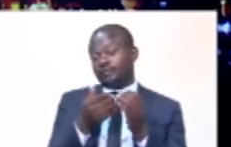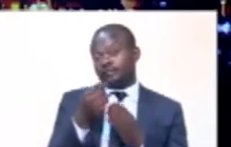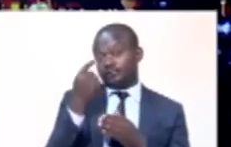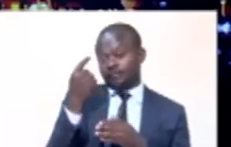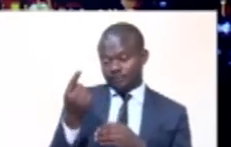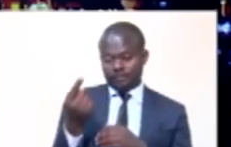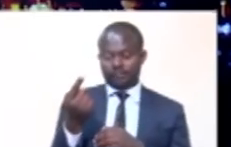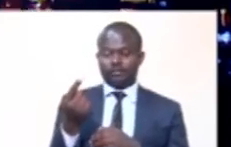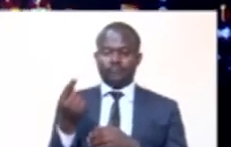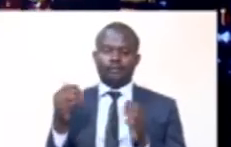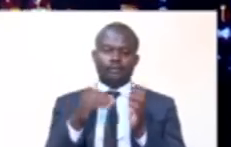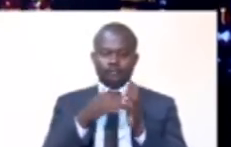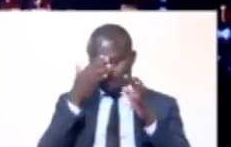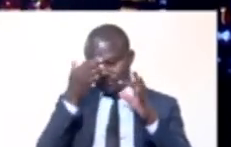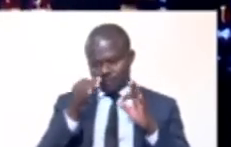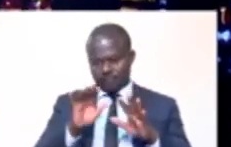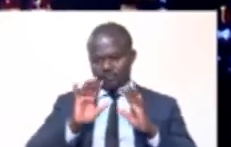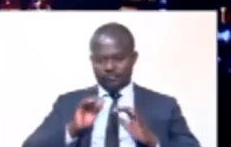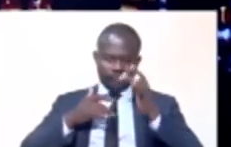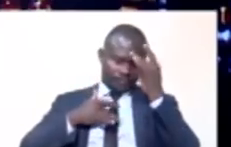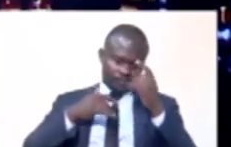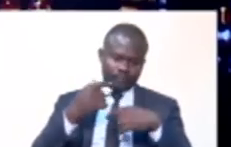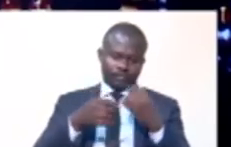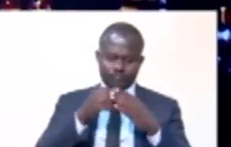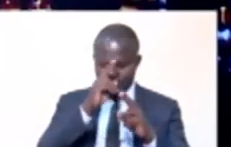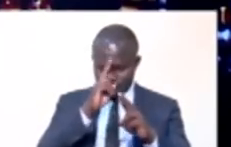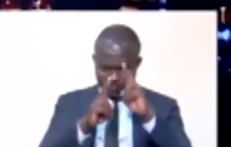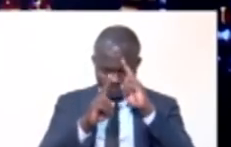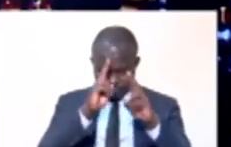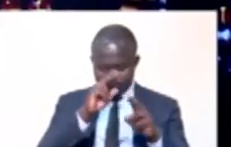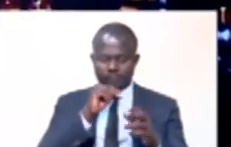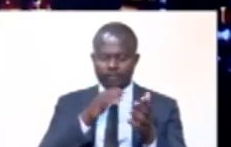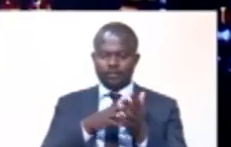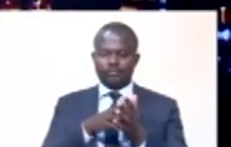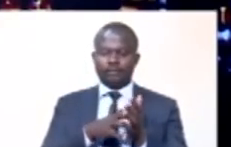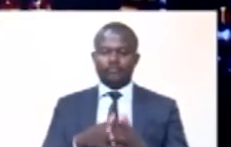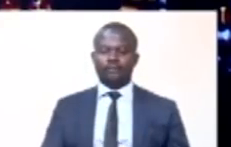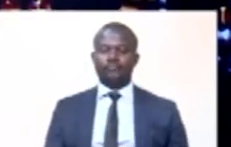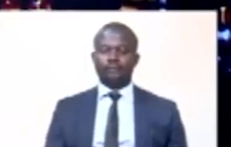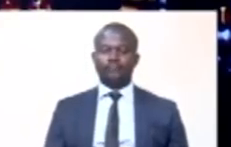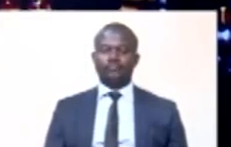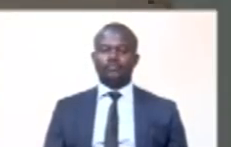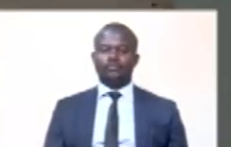COVID-19 ndetse ingamba zo kwirinda iki cyorezo zikaba zikomeje kubahirizwa nta kujenjeka. Divin Wire arakomeza.